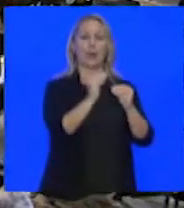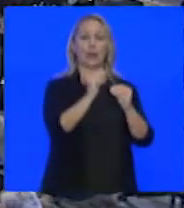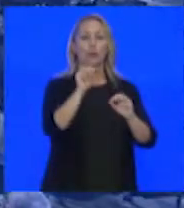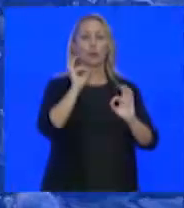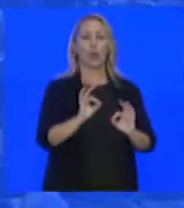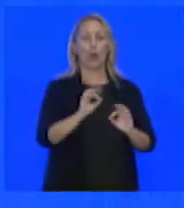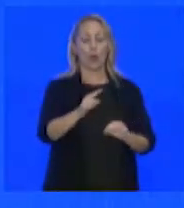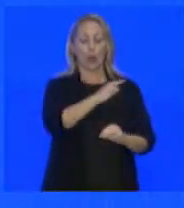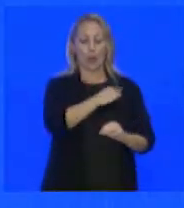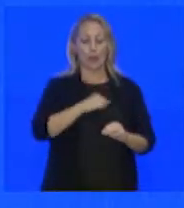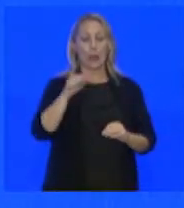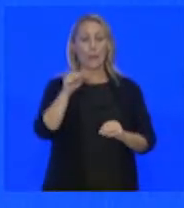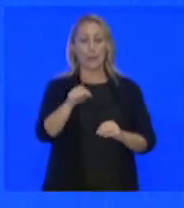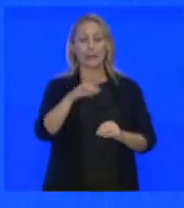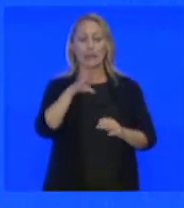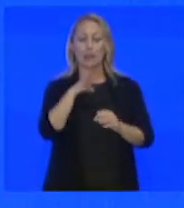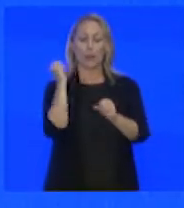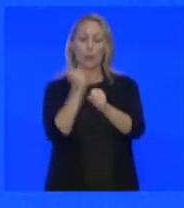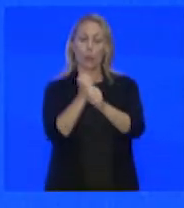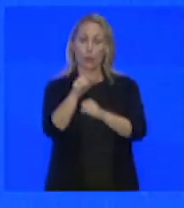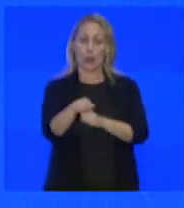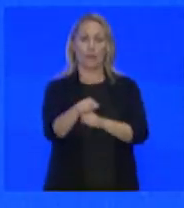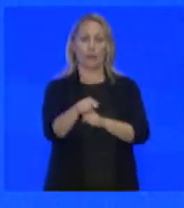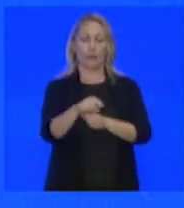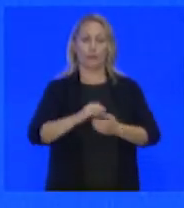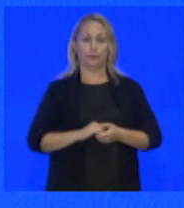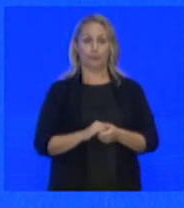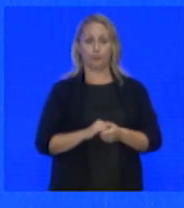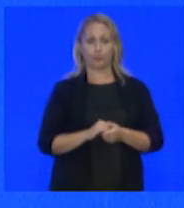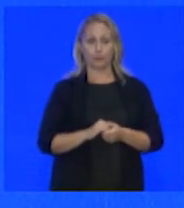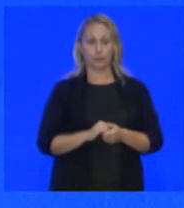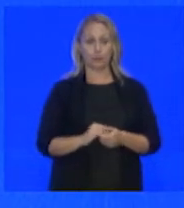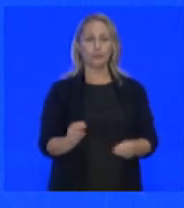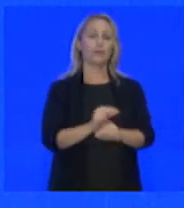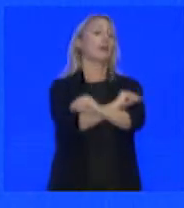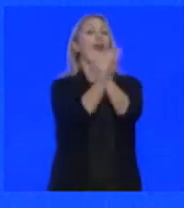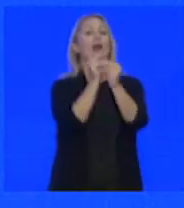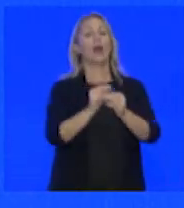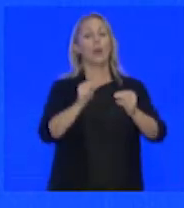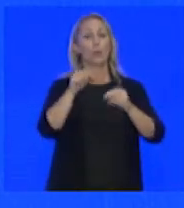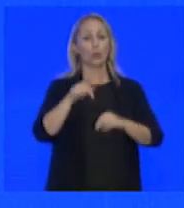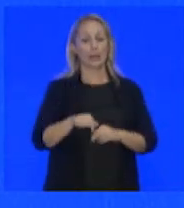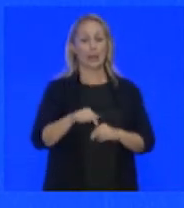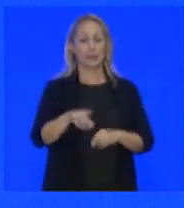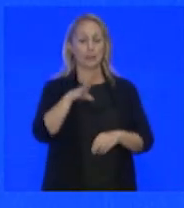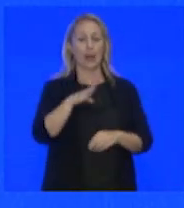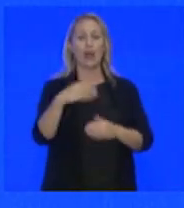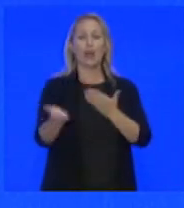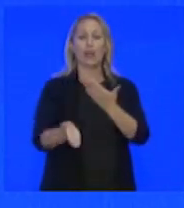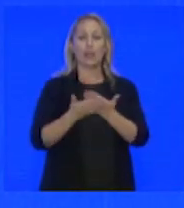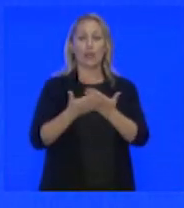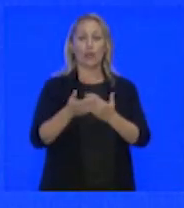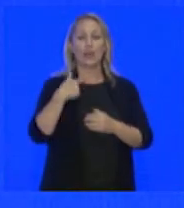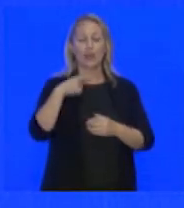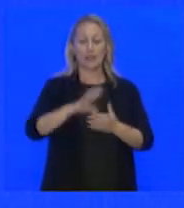το κόστος τους ανά απασχολούμενο. Και αυτό θα οδηγήσει στην αύξηση της μόνιμης απασχόλησης,